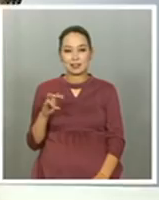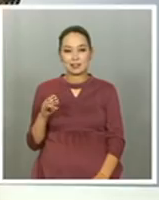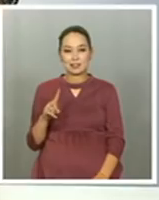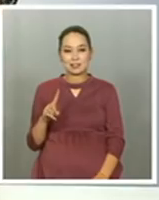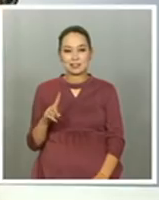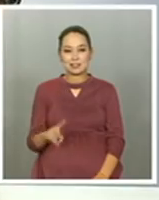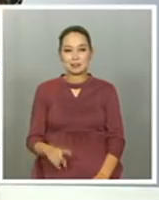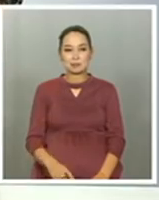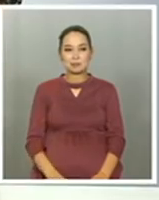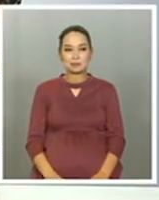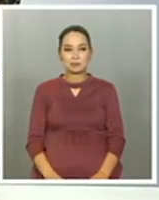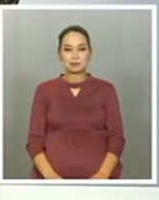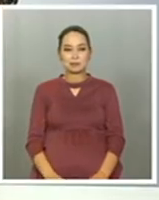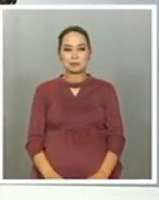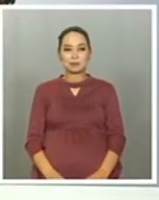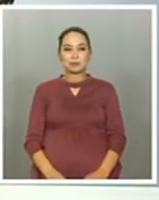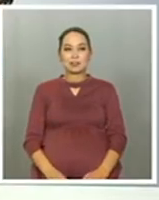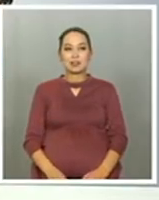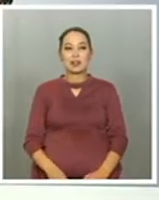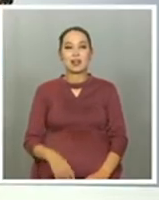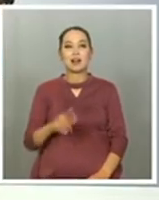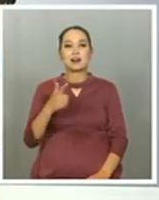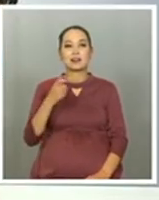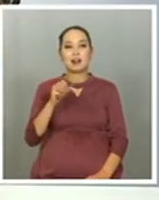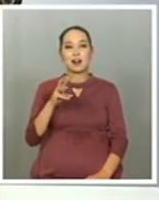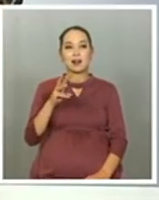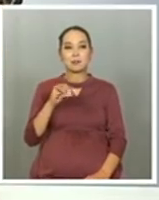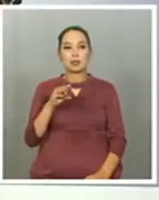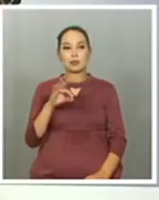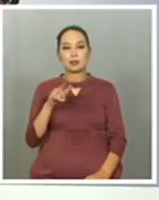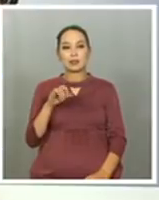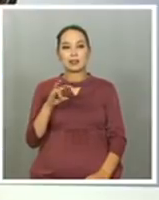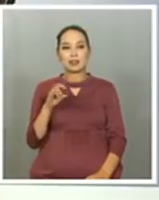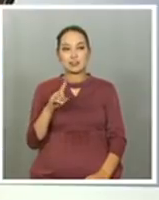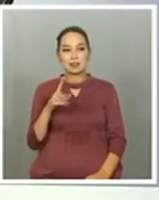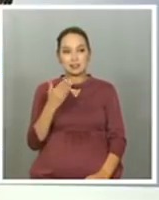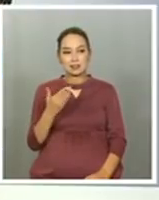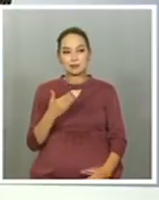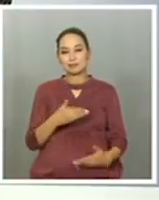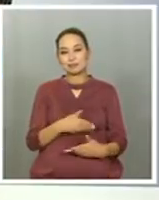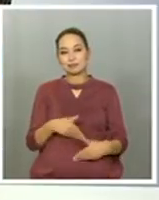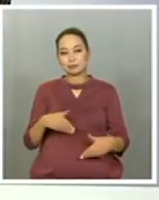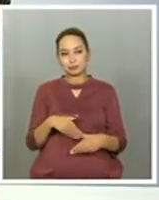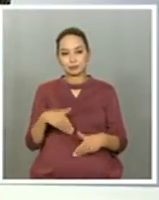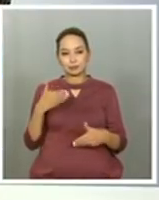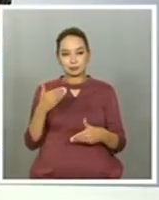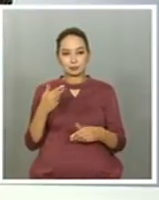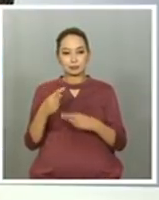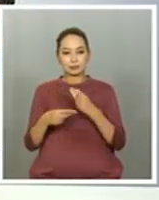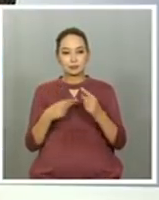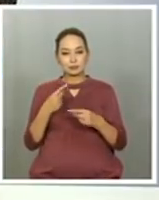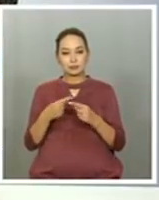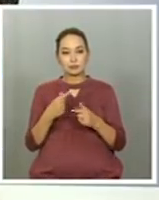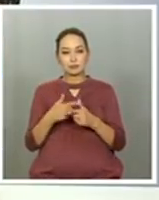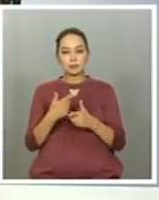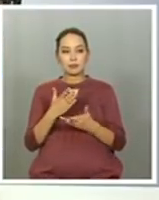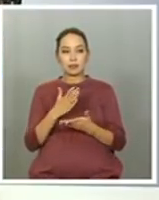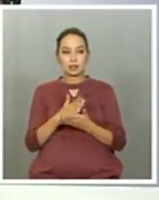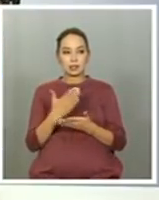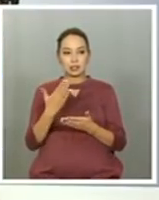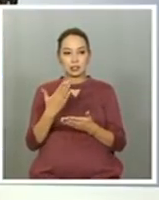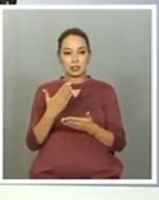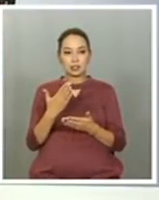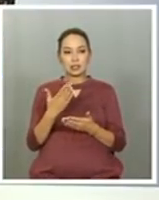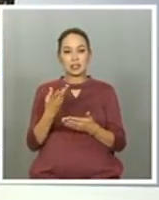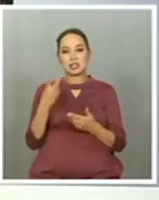спарогенез. Гаметогенез жыныс жасушаларының түзілуі деп аталады. Жыныс жасушаларының түзілуі екі